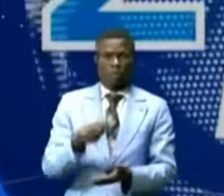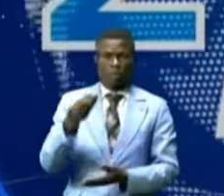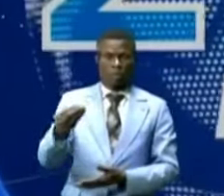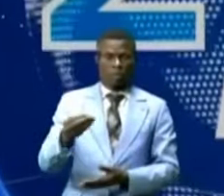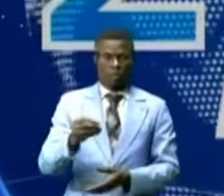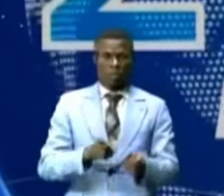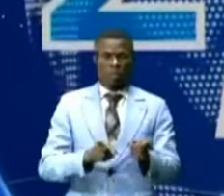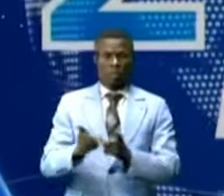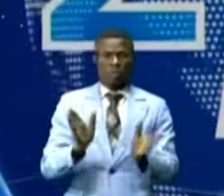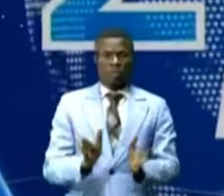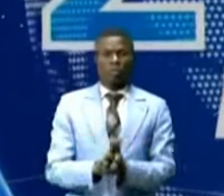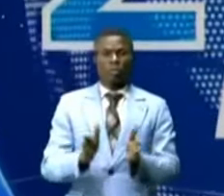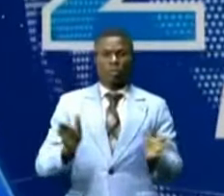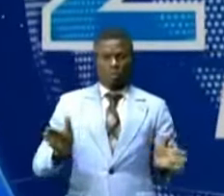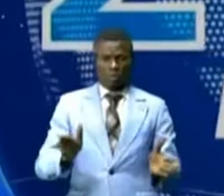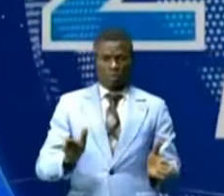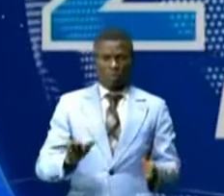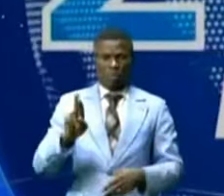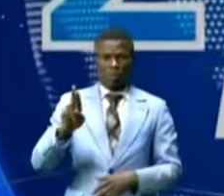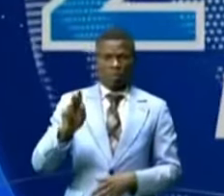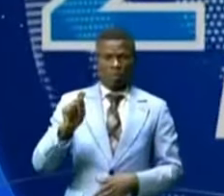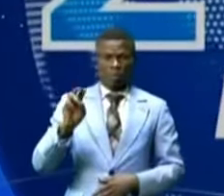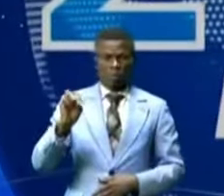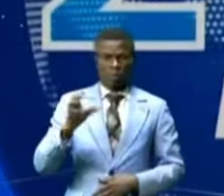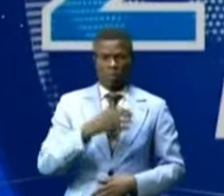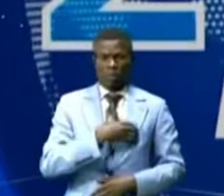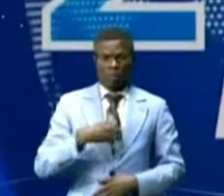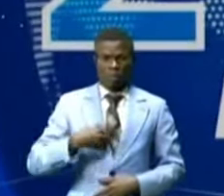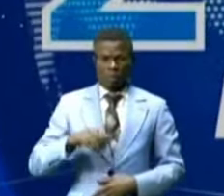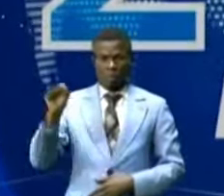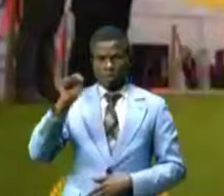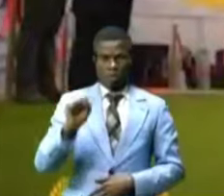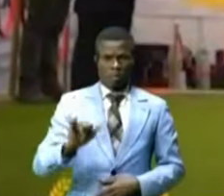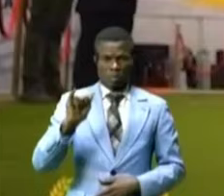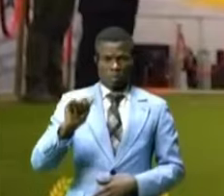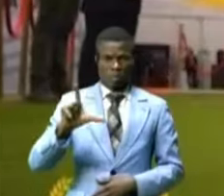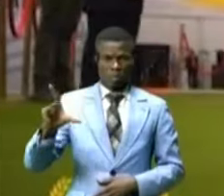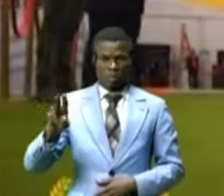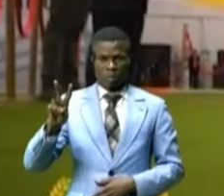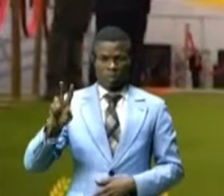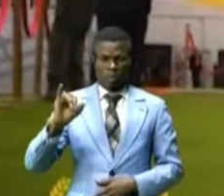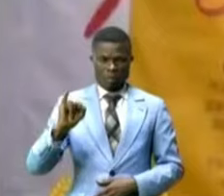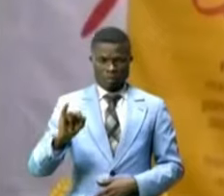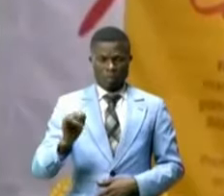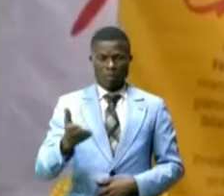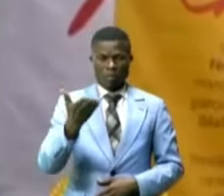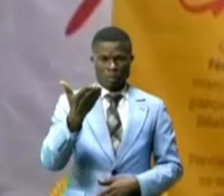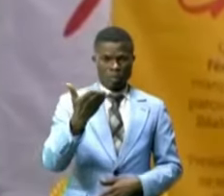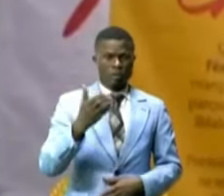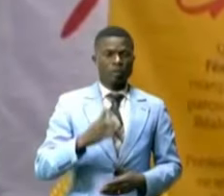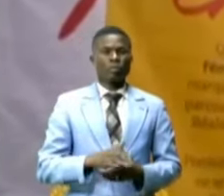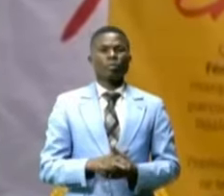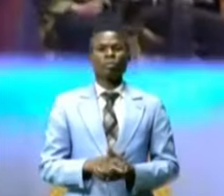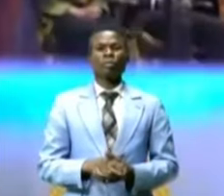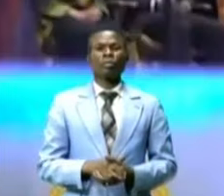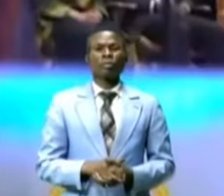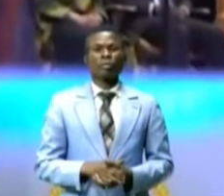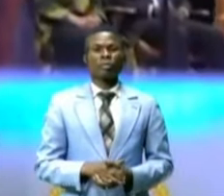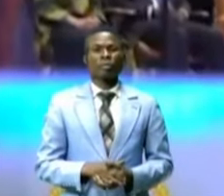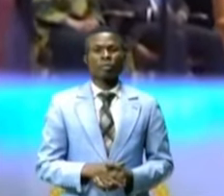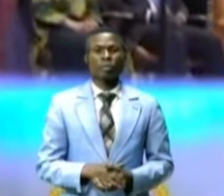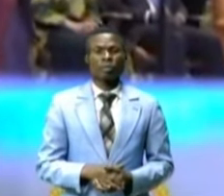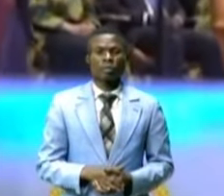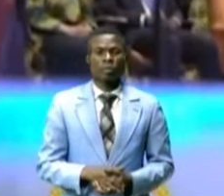le directeur général de la RTNC, Sylvie Elingue. Il y a 5 mois, la distinguée première dame,